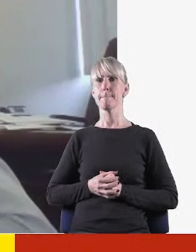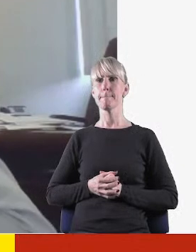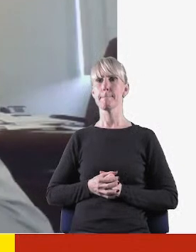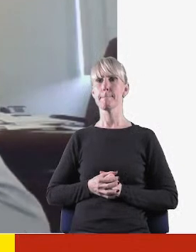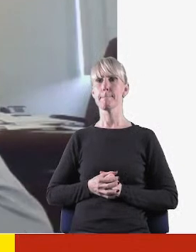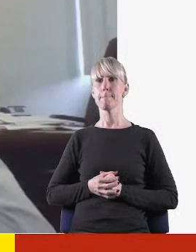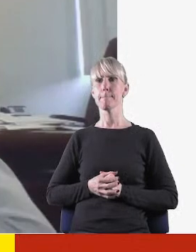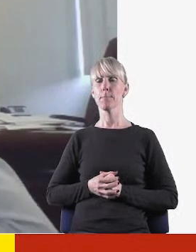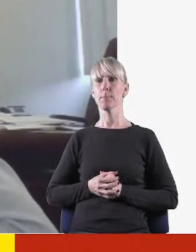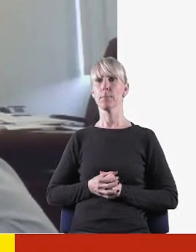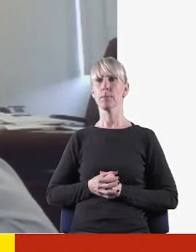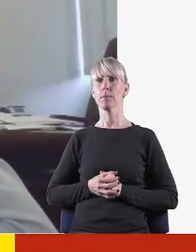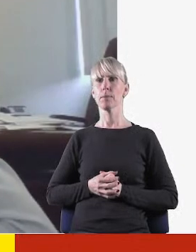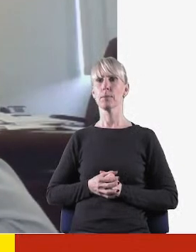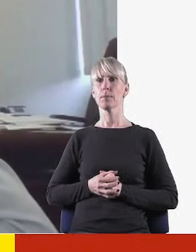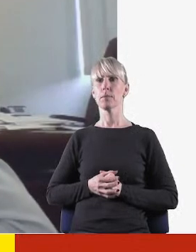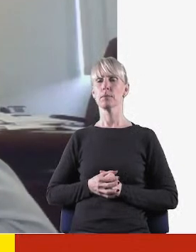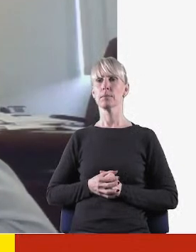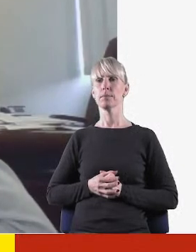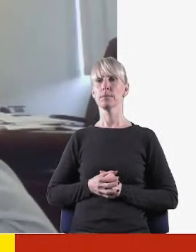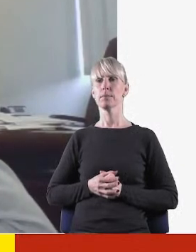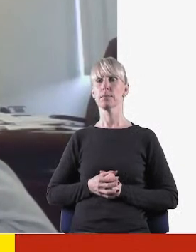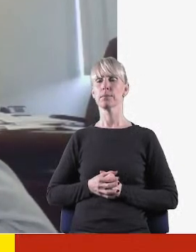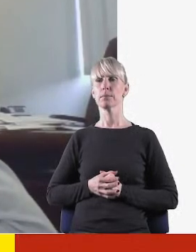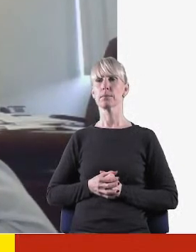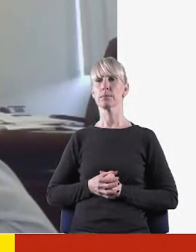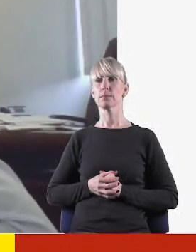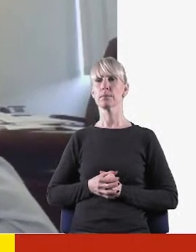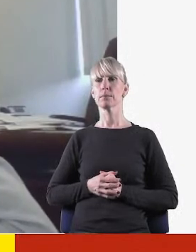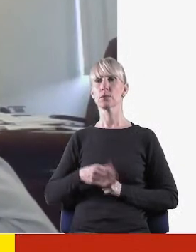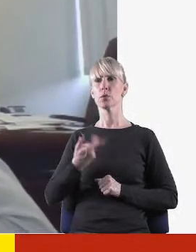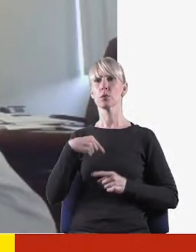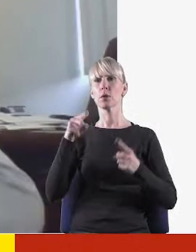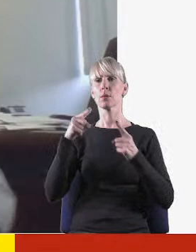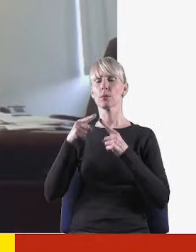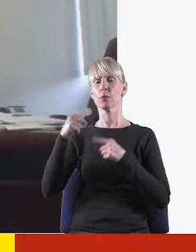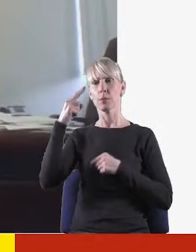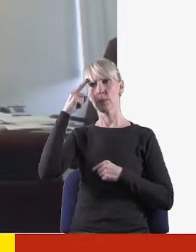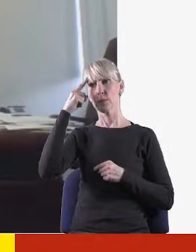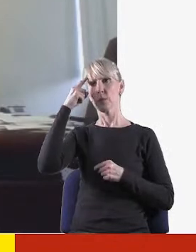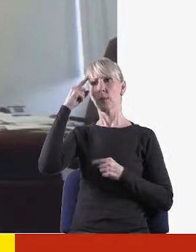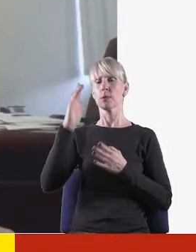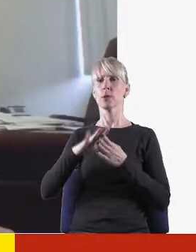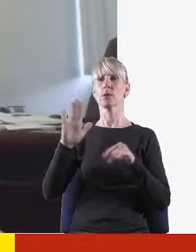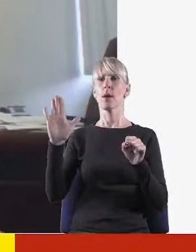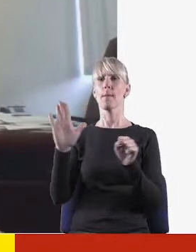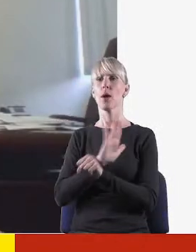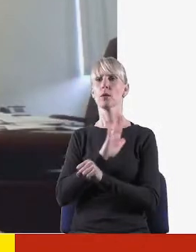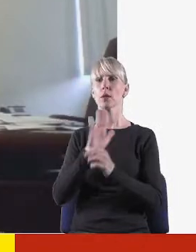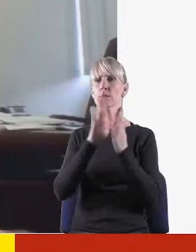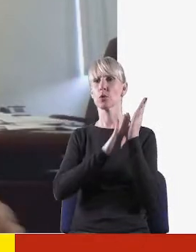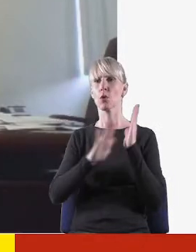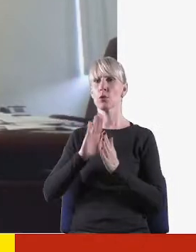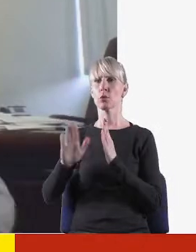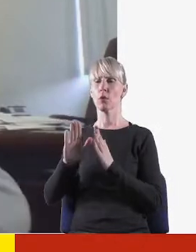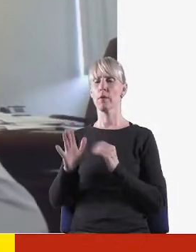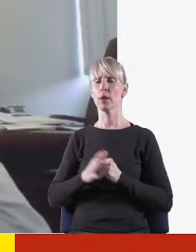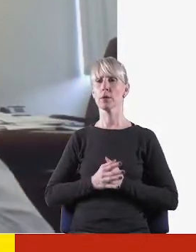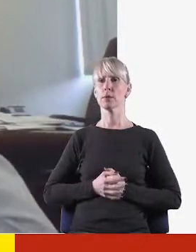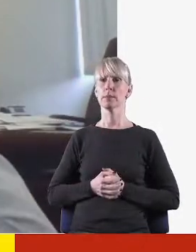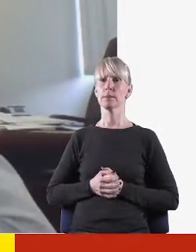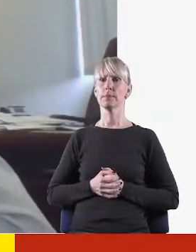Nie będę chciał tutaj podczas tej naszego punktu przypominać całości przygotowań, które